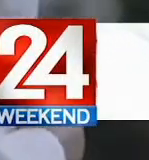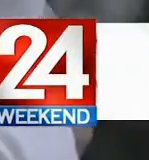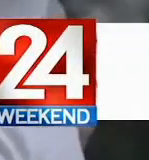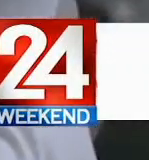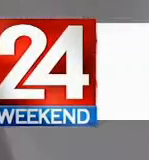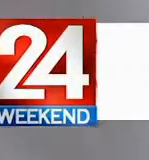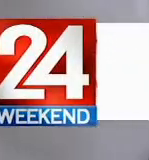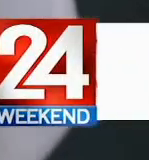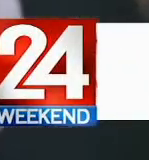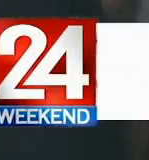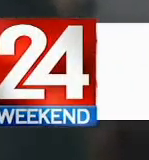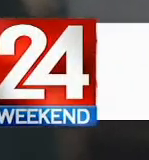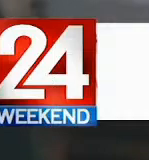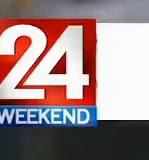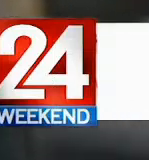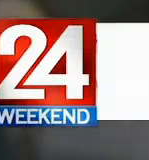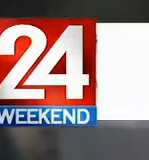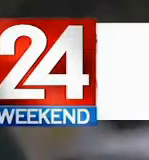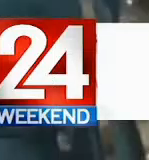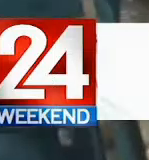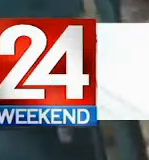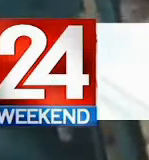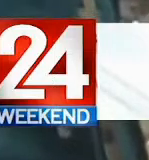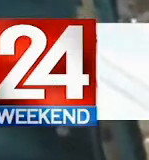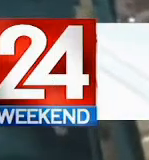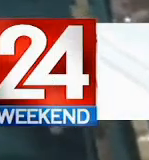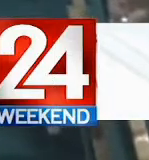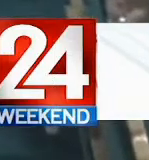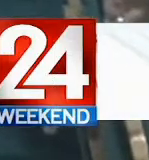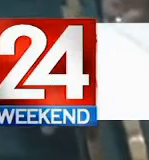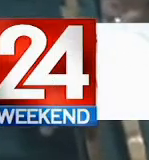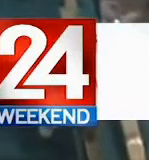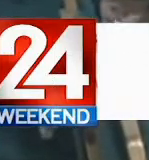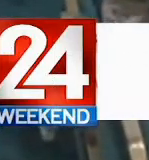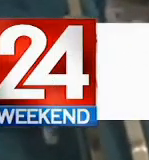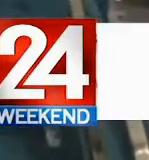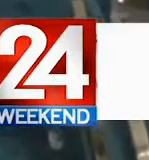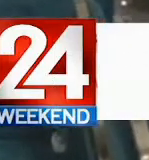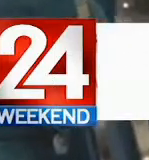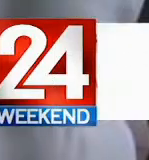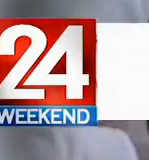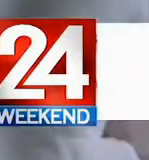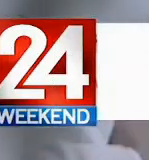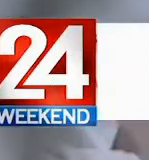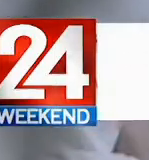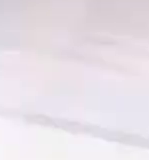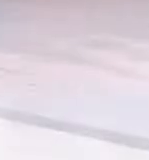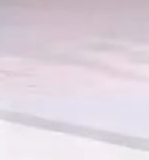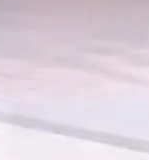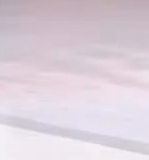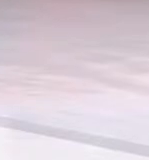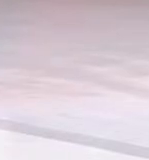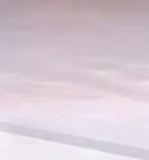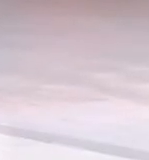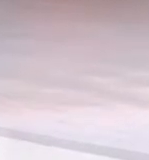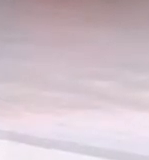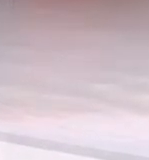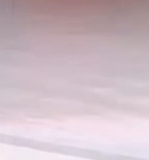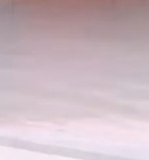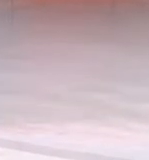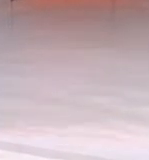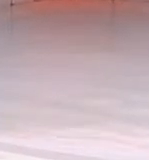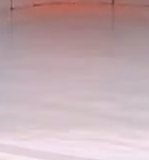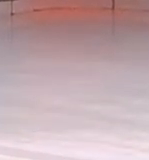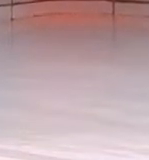At Dennis Trillo at Janelle Mercado, ipinasilip ang ilang tagpo sa kanilang kasal. Tutukan